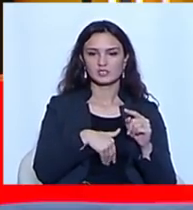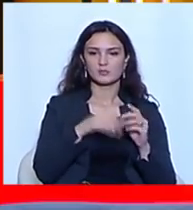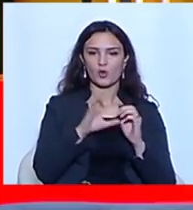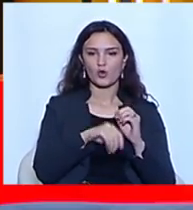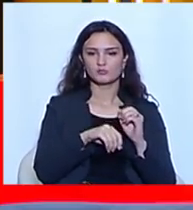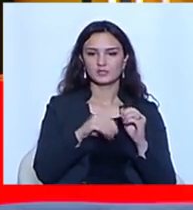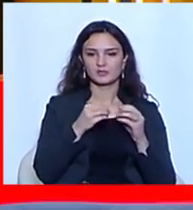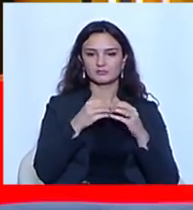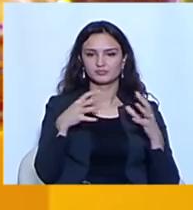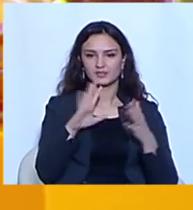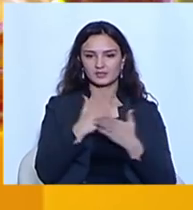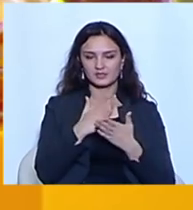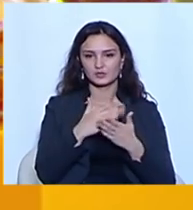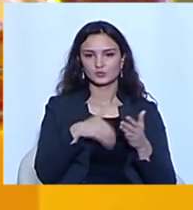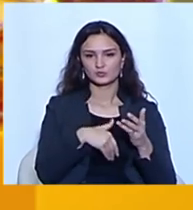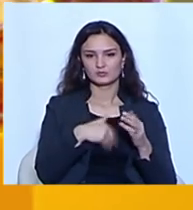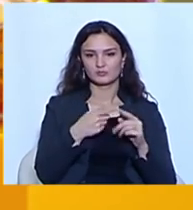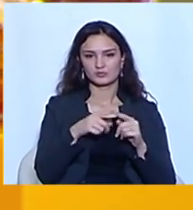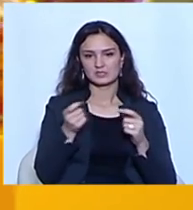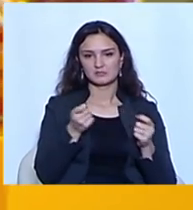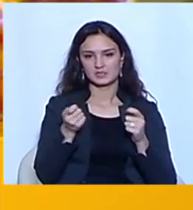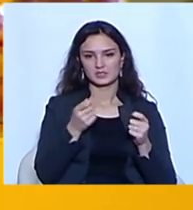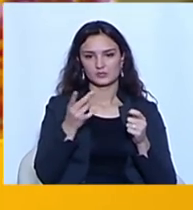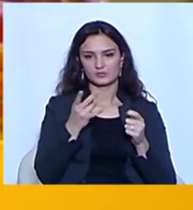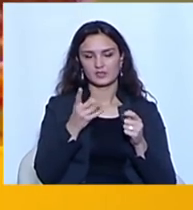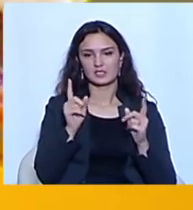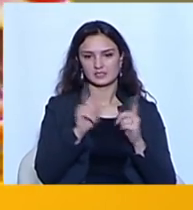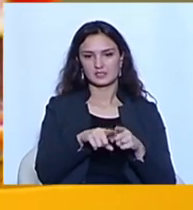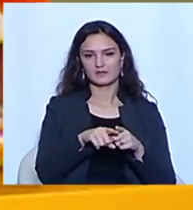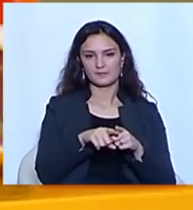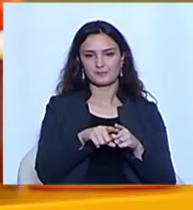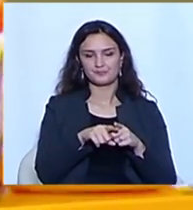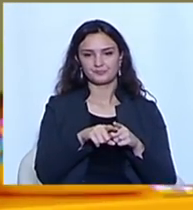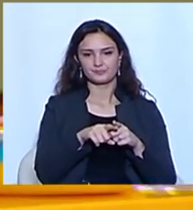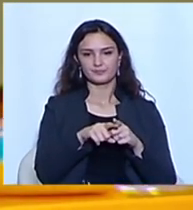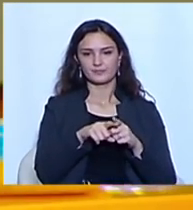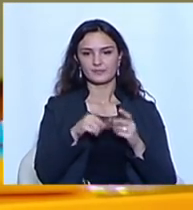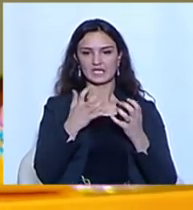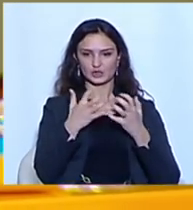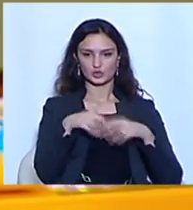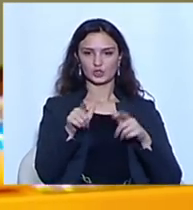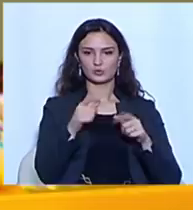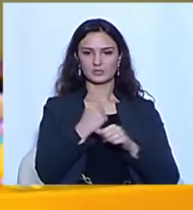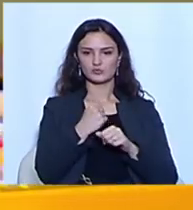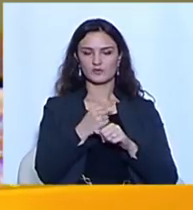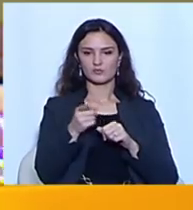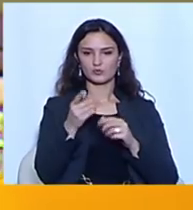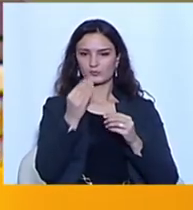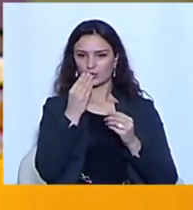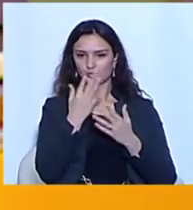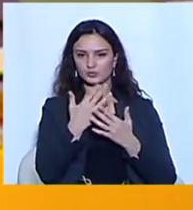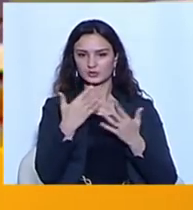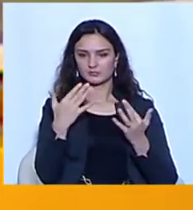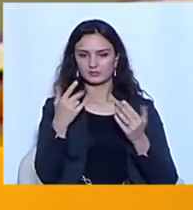ბოლომდე ჩამოყალიბებული და კუჭნაწლავის ტრაქტი მოითხოვს სიფრთხილეს. ასევე პროცესირებული, ანუ ტექნოლოგიურად დამუშავებული